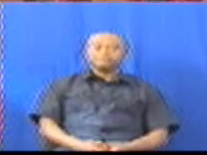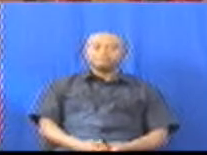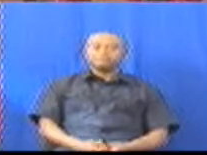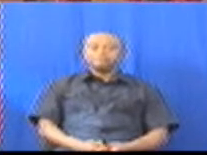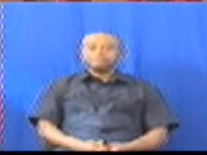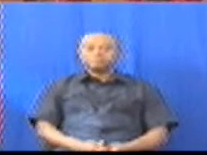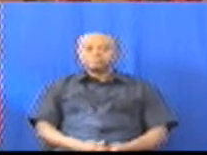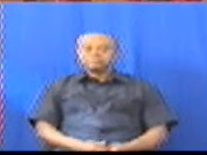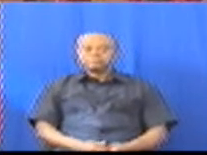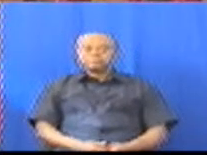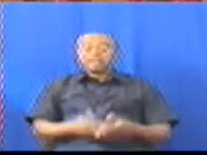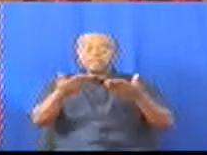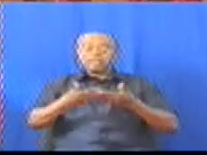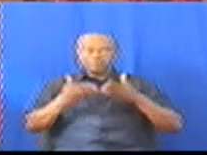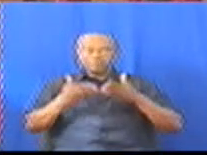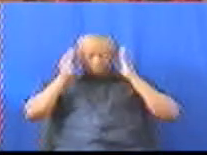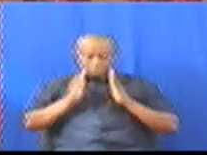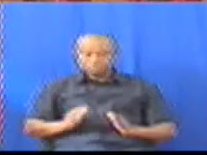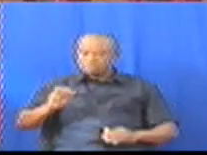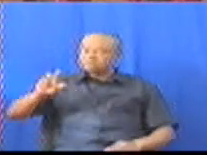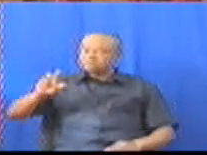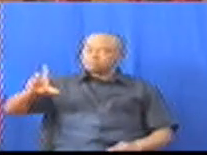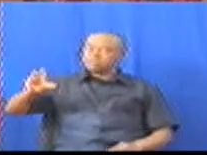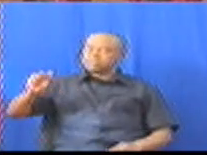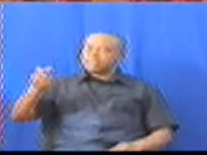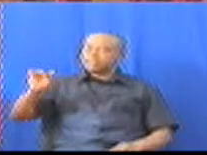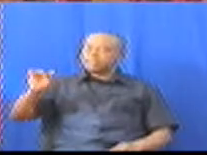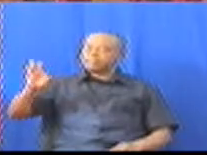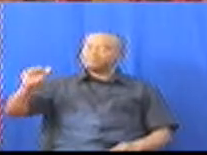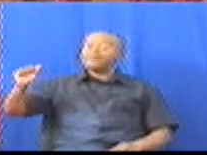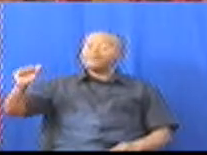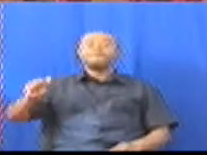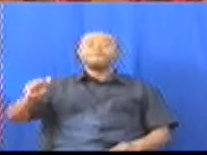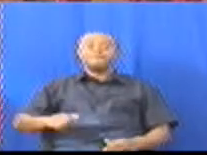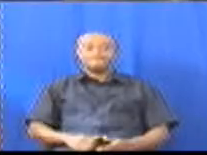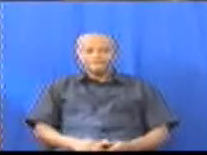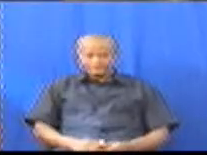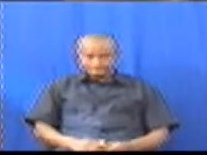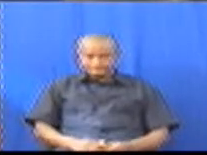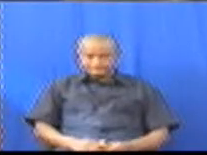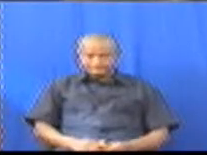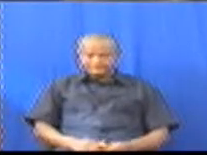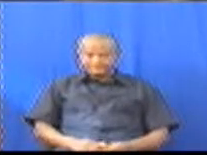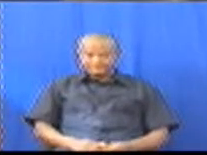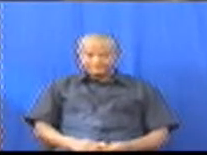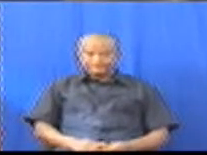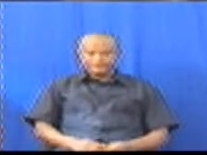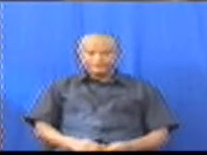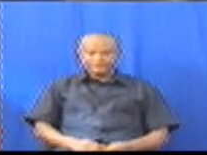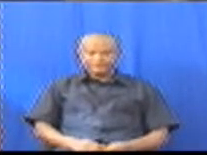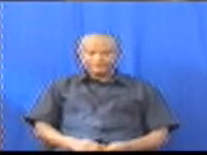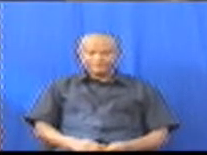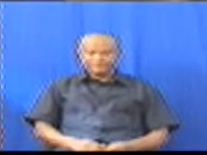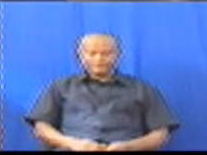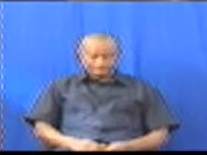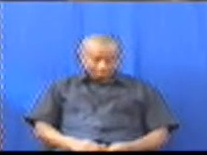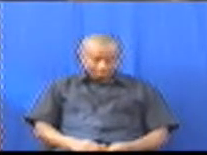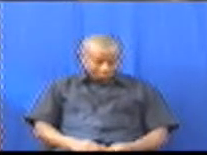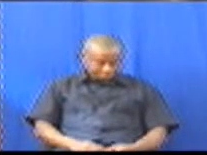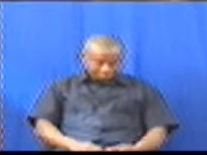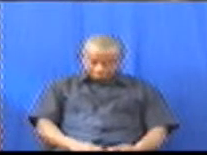Mheshimiwa Latifa Chande atachangia kwa dakika 5, atafuatiwa na Mheshimiwa Najma Giga atachangia kwa dakika